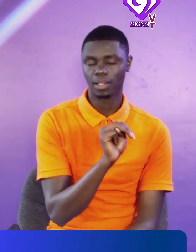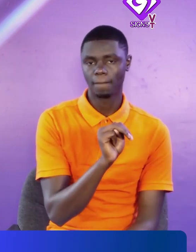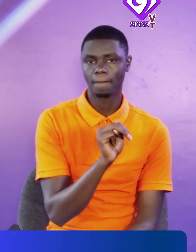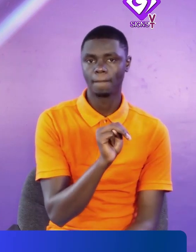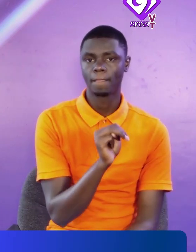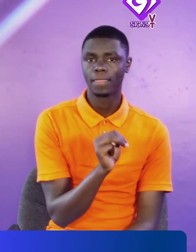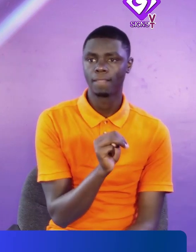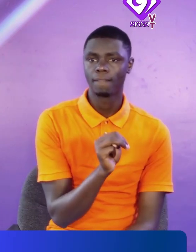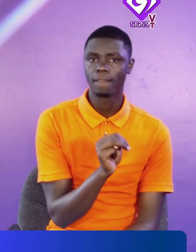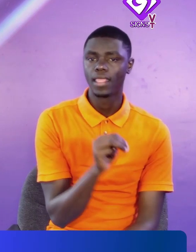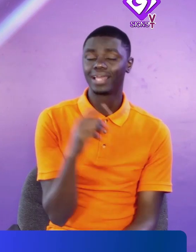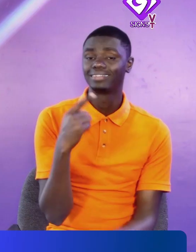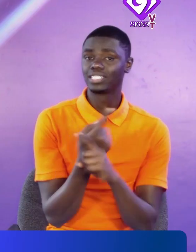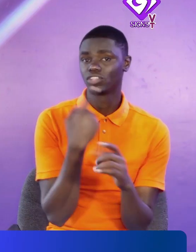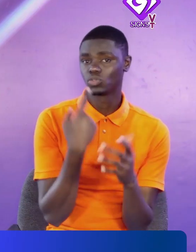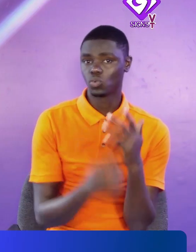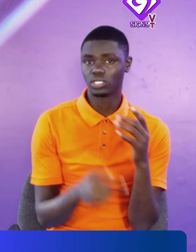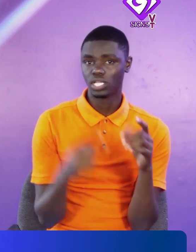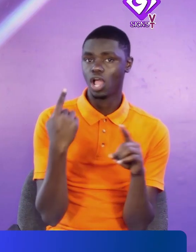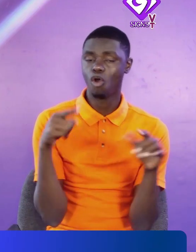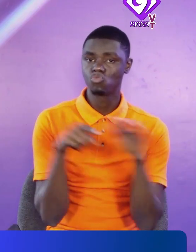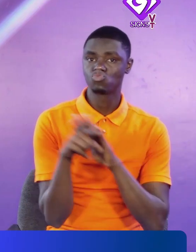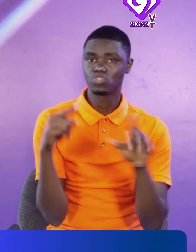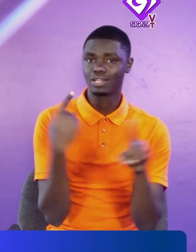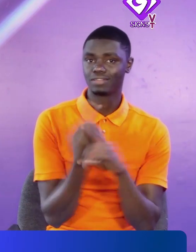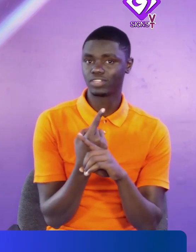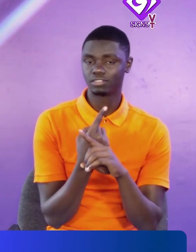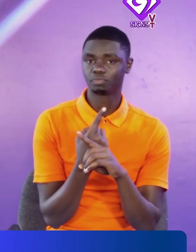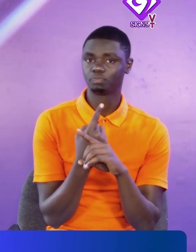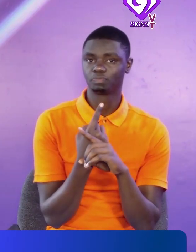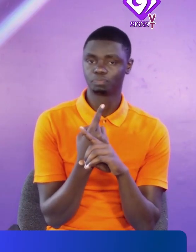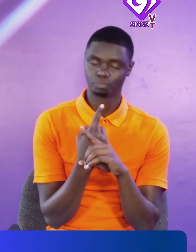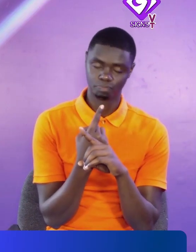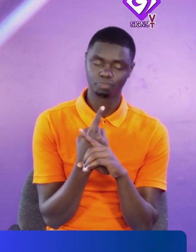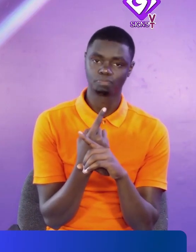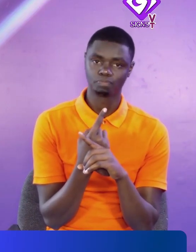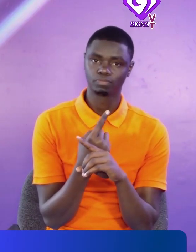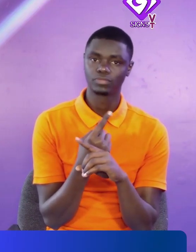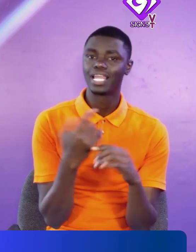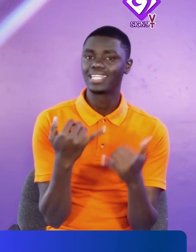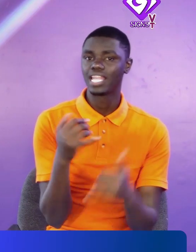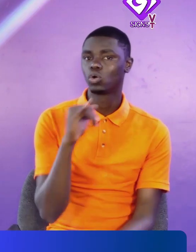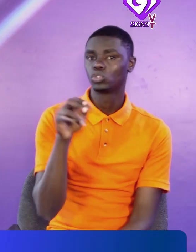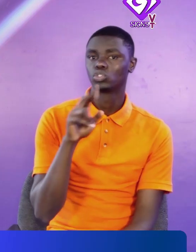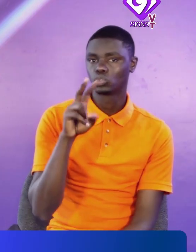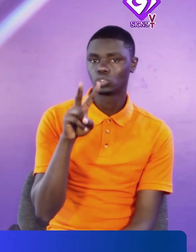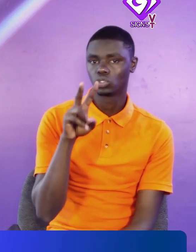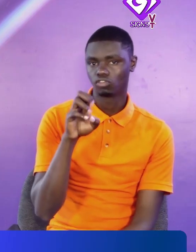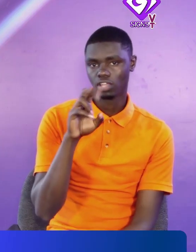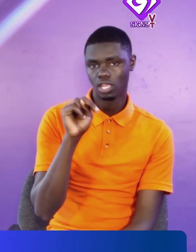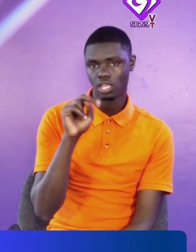The difference ni goal difference manze, ndio inawaweka kileleni. Sasa Juventus walinawafuata hapo